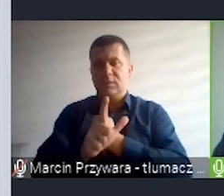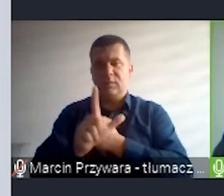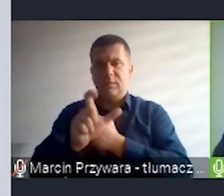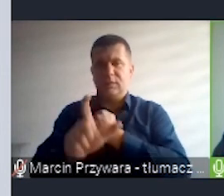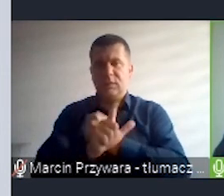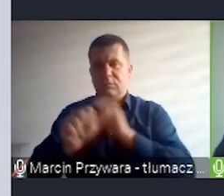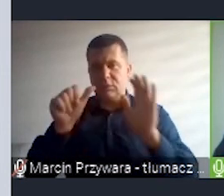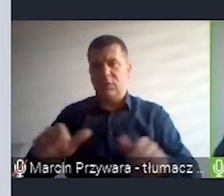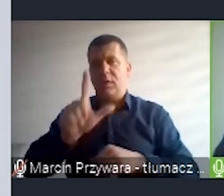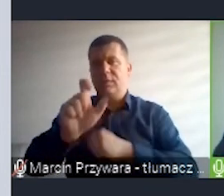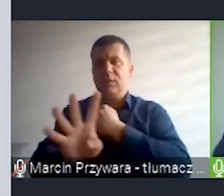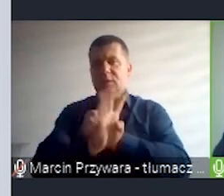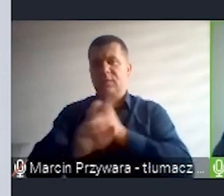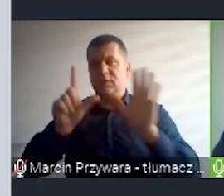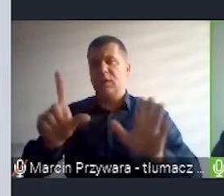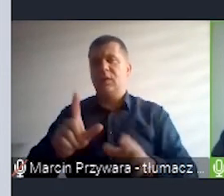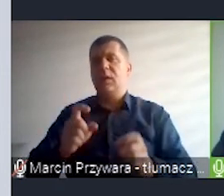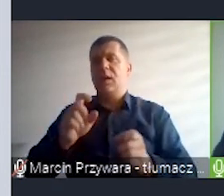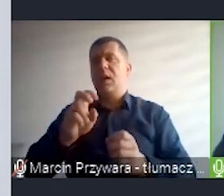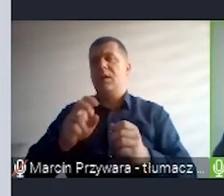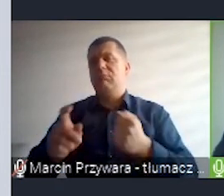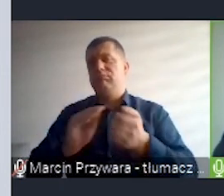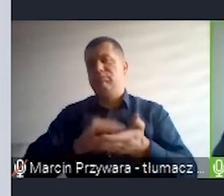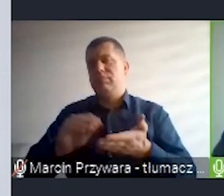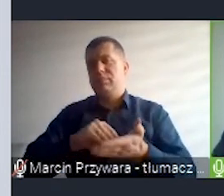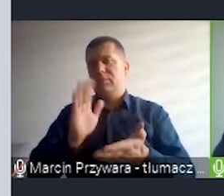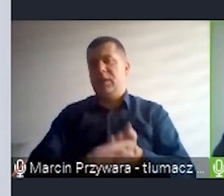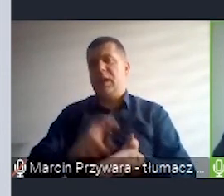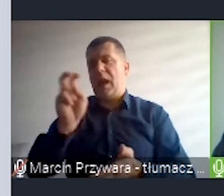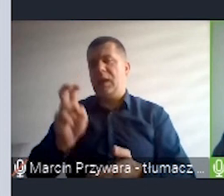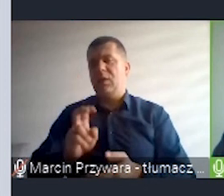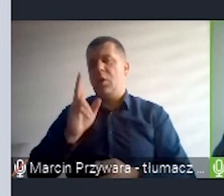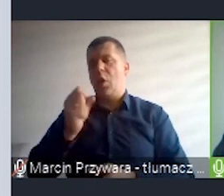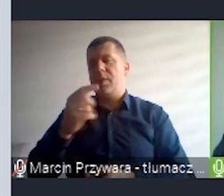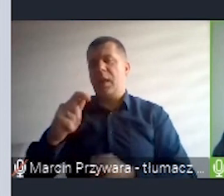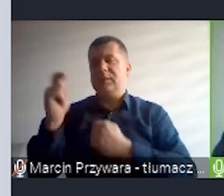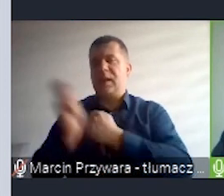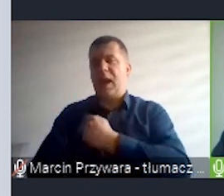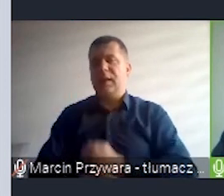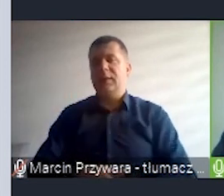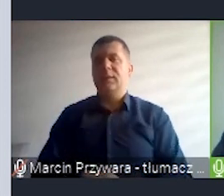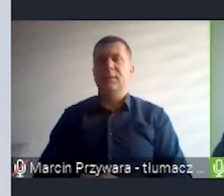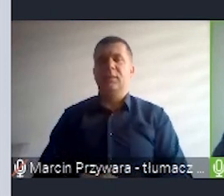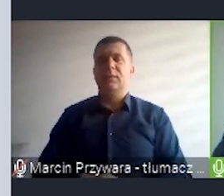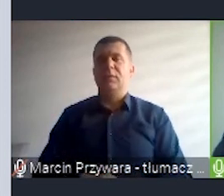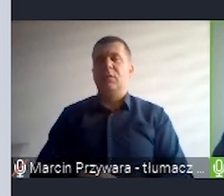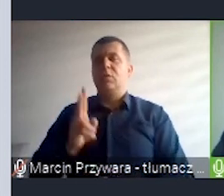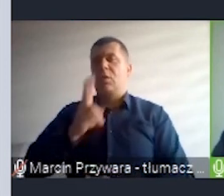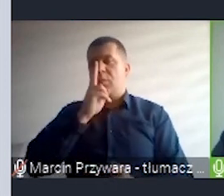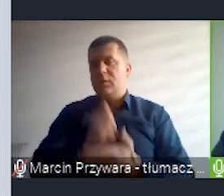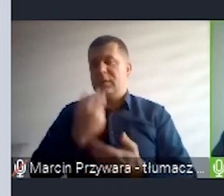i 297 artykuł Kodeksu Karnego, czyli